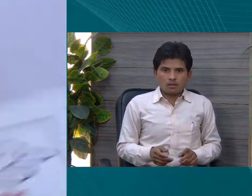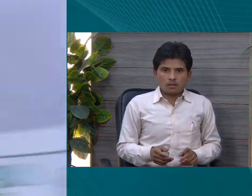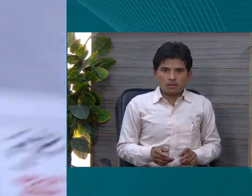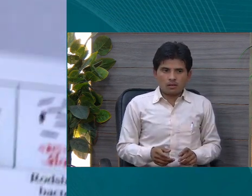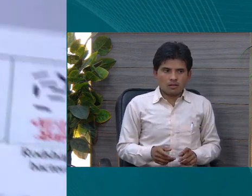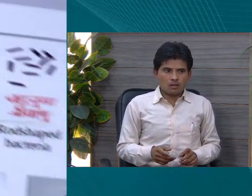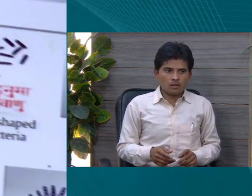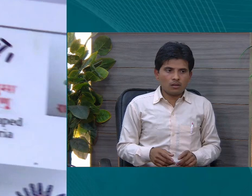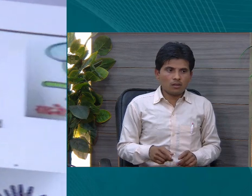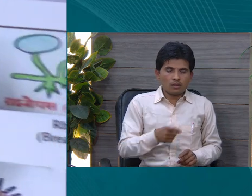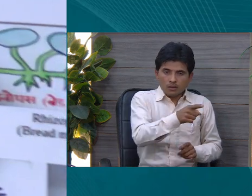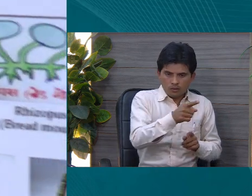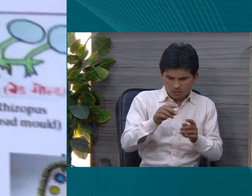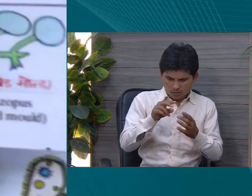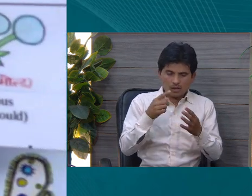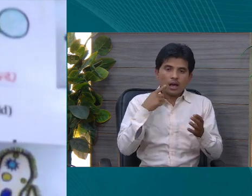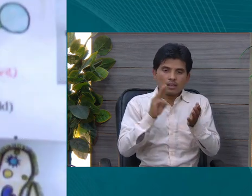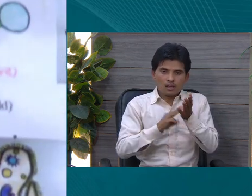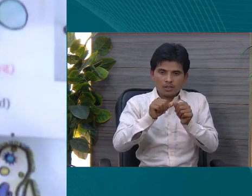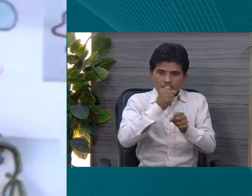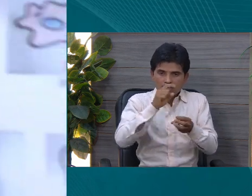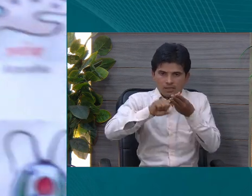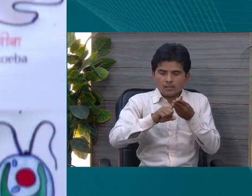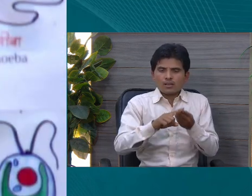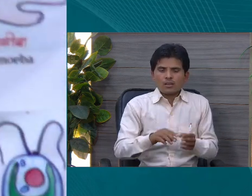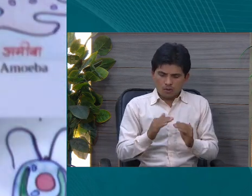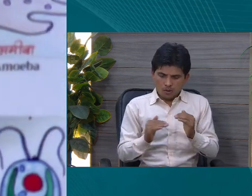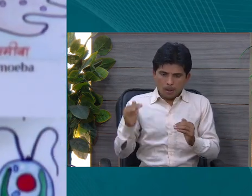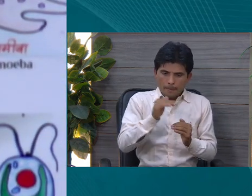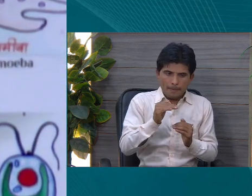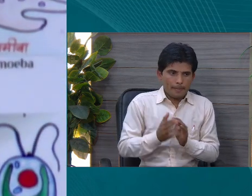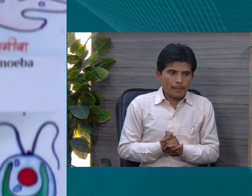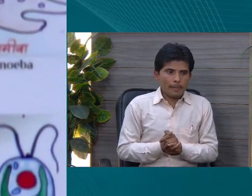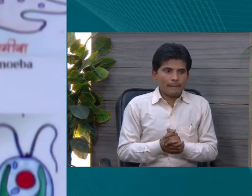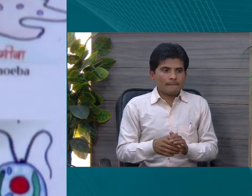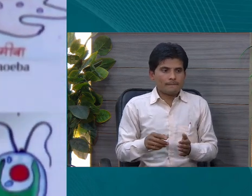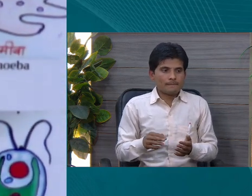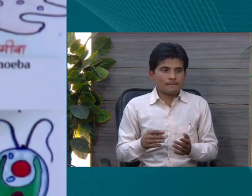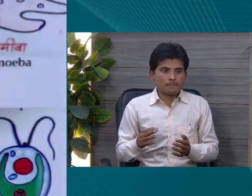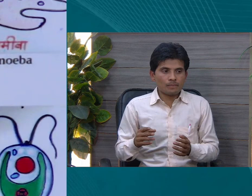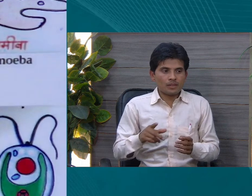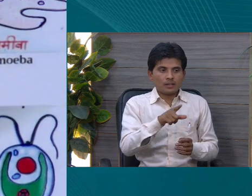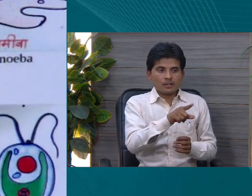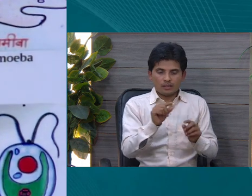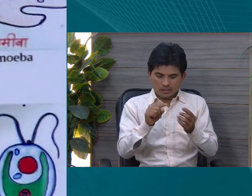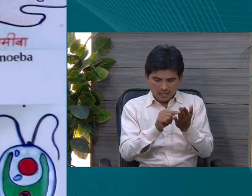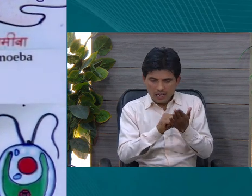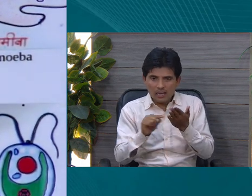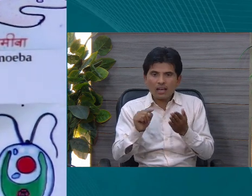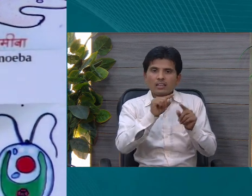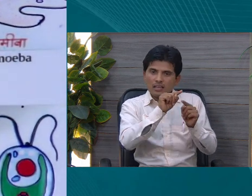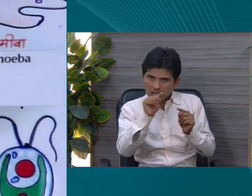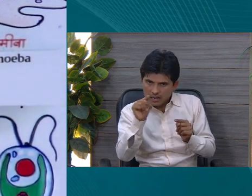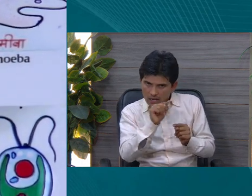है कि वह उस इमेज के ऊपर को टाइल पर सेक्शन ऑर डालें स्क्रीन लाइव स्कोर कैसे रिसेट कर सकते हैं